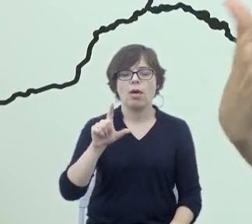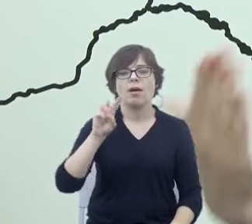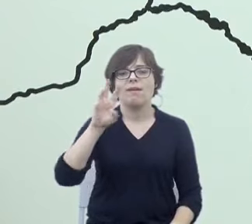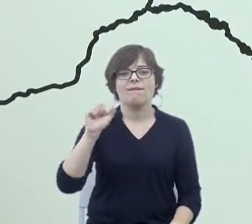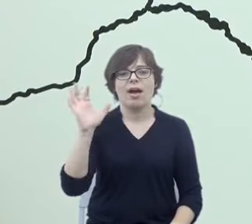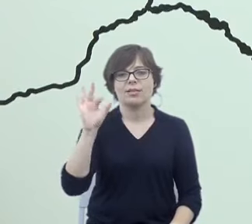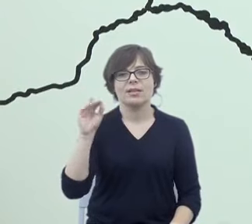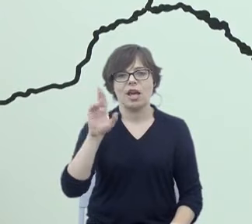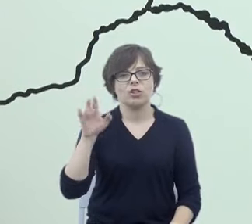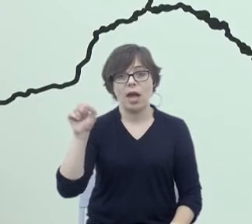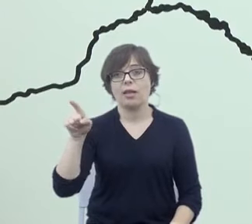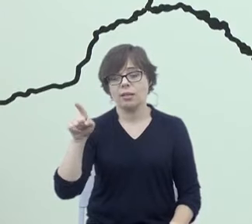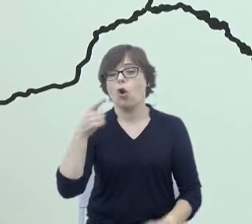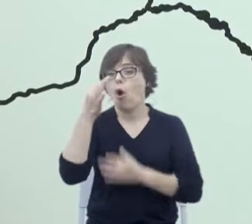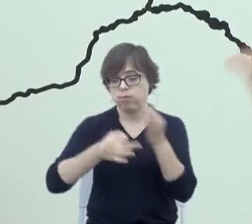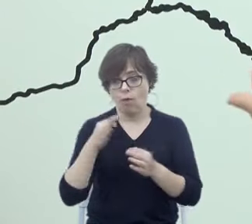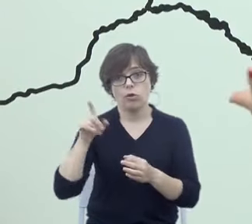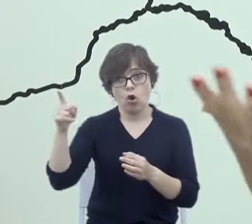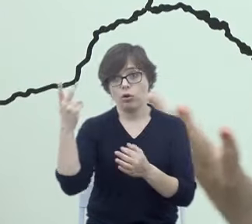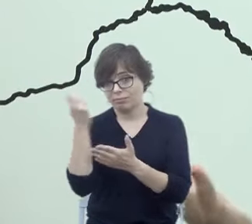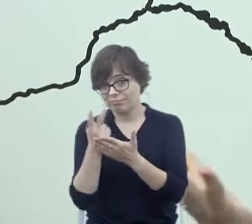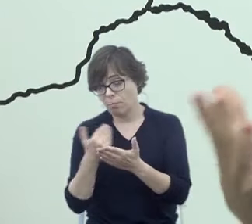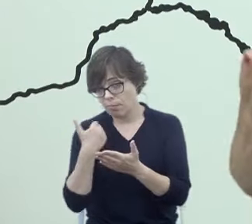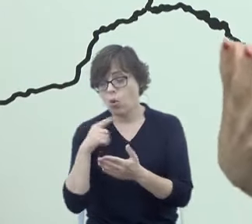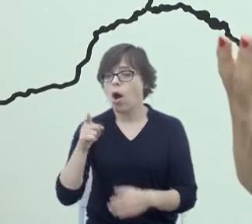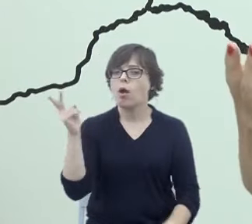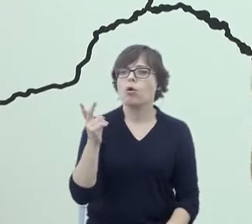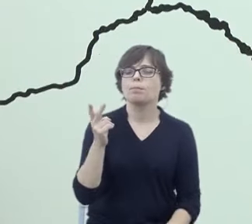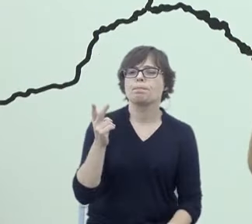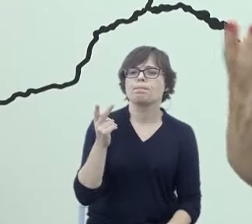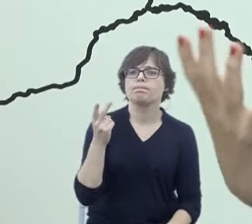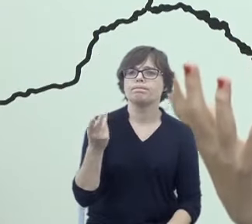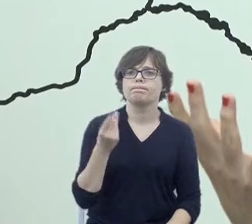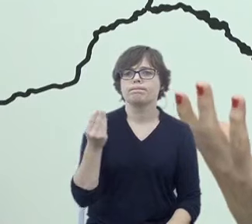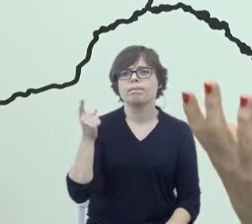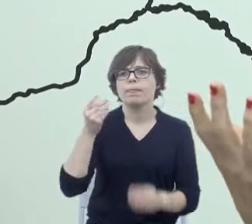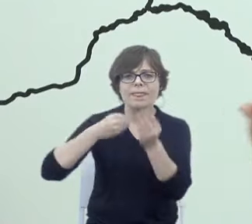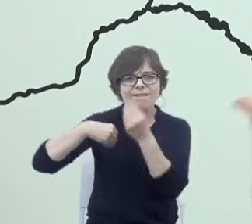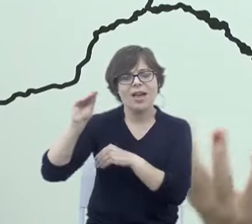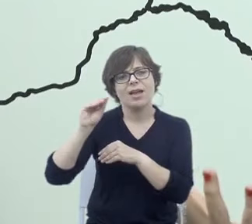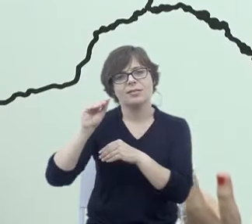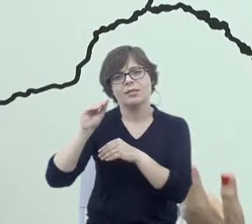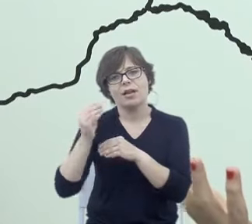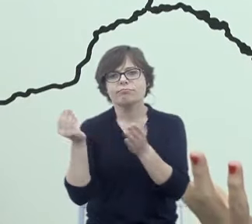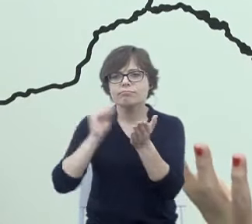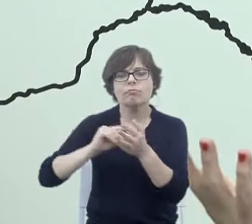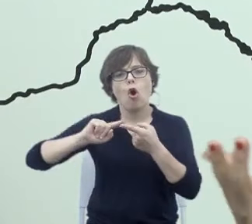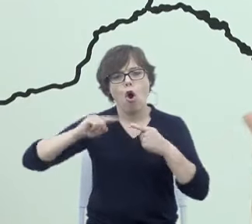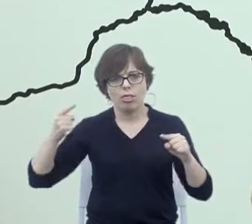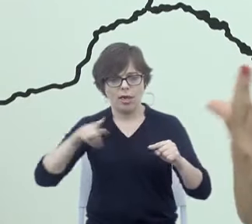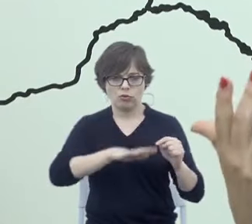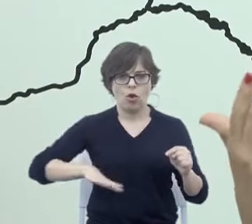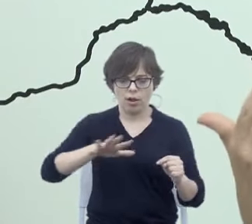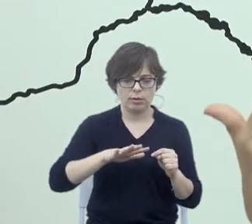którą oni przeczytali, ale oni ją jak gdyby dużo dużo głębiej otaczają kontekstem takim lokalnym. To